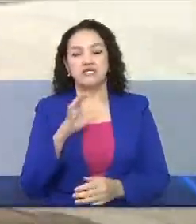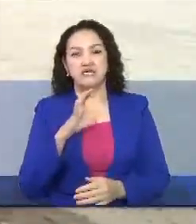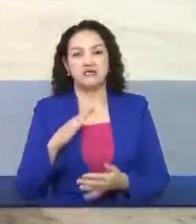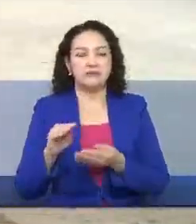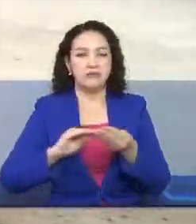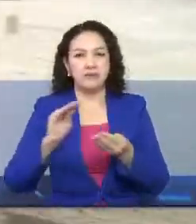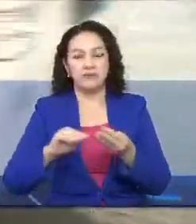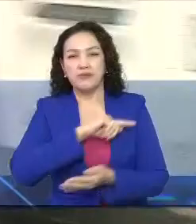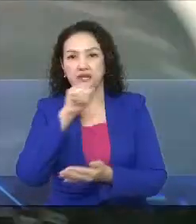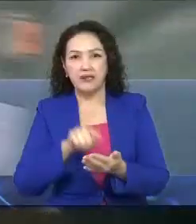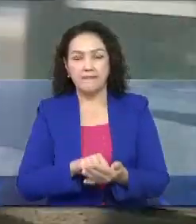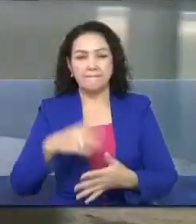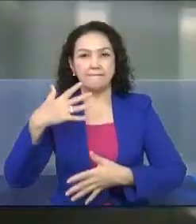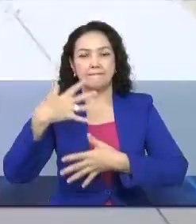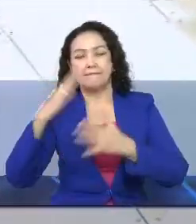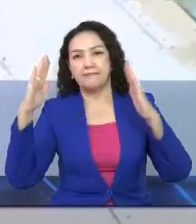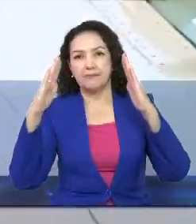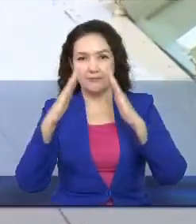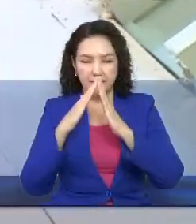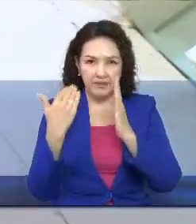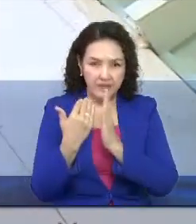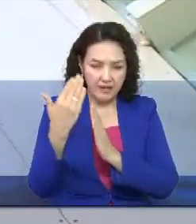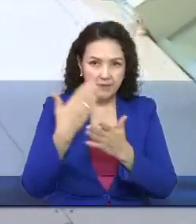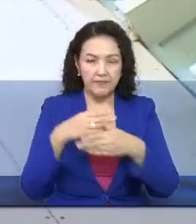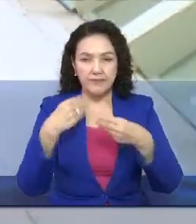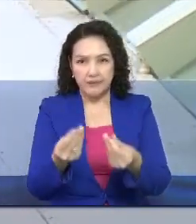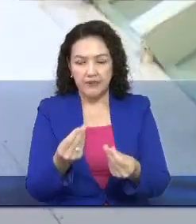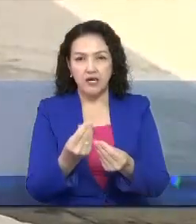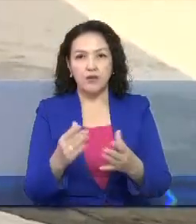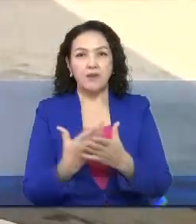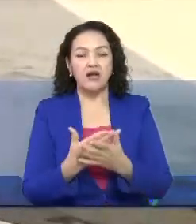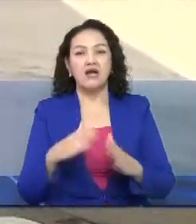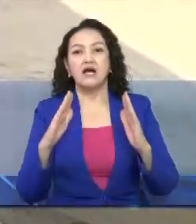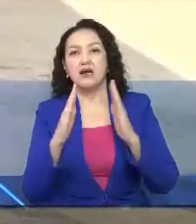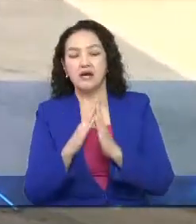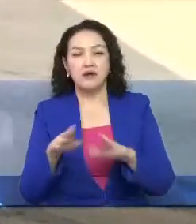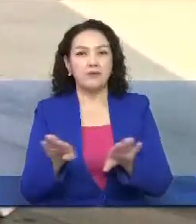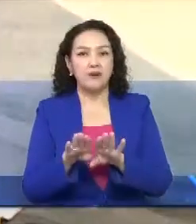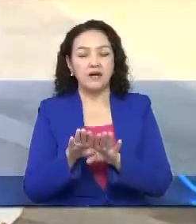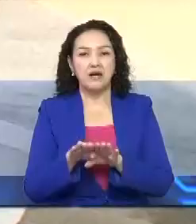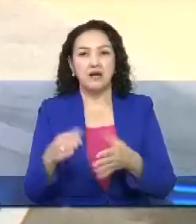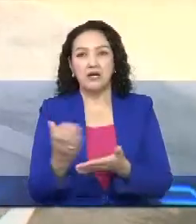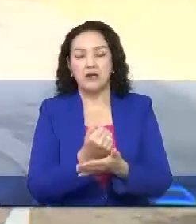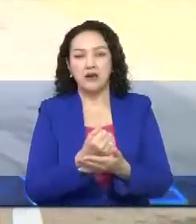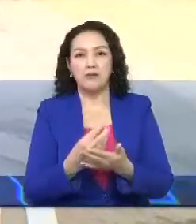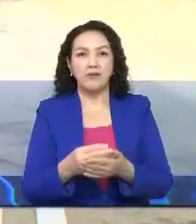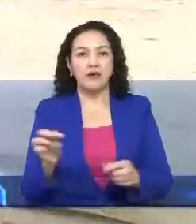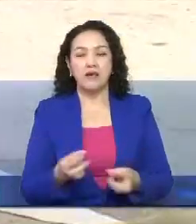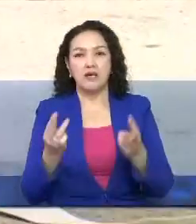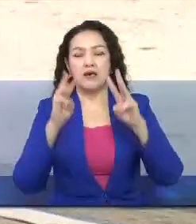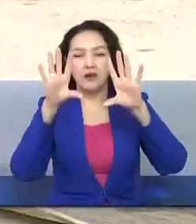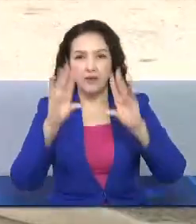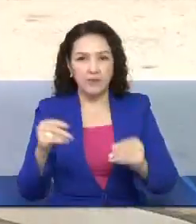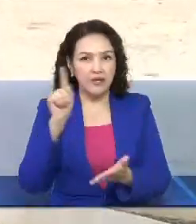неоднократно поднимается вопрос по высотным домам. Дело в том, что выделять деньги на содержание здания, в том числе на приобретение средств